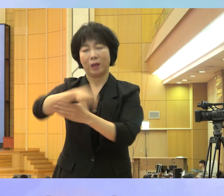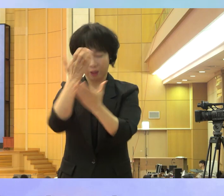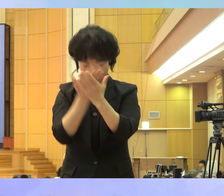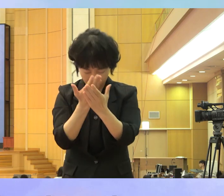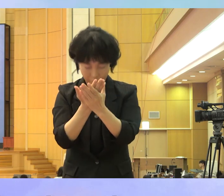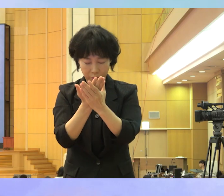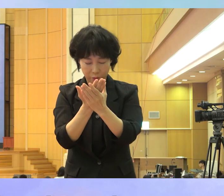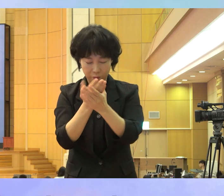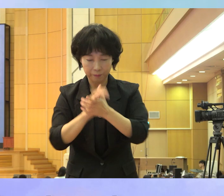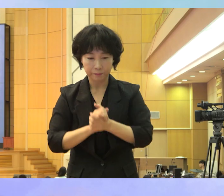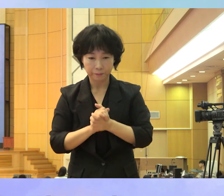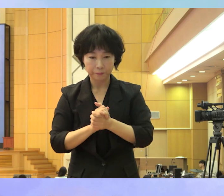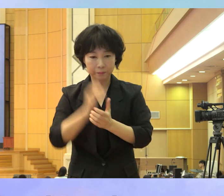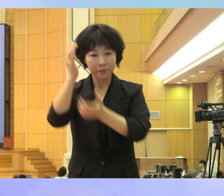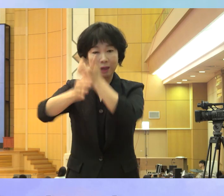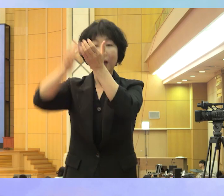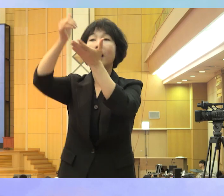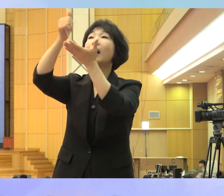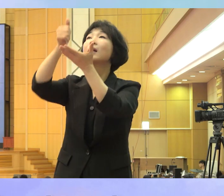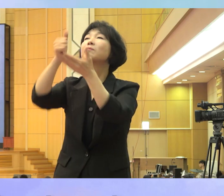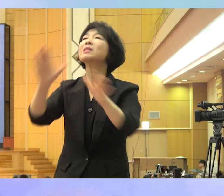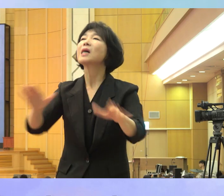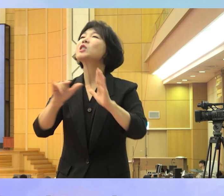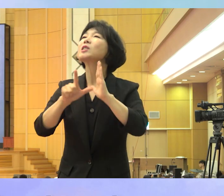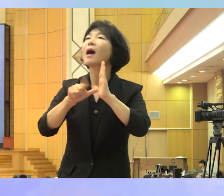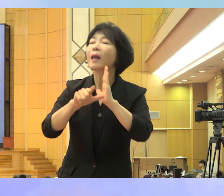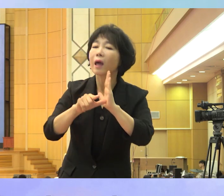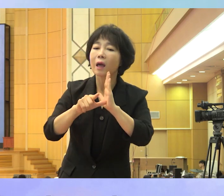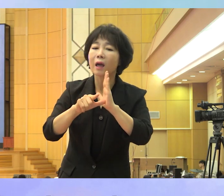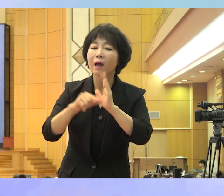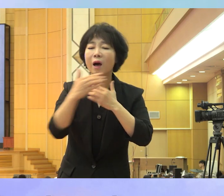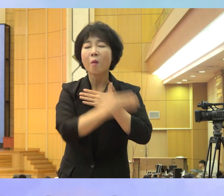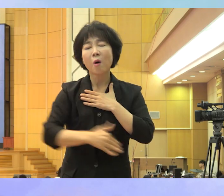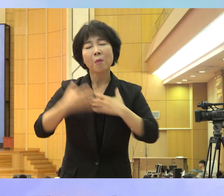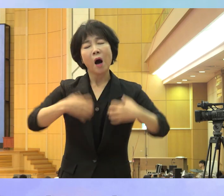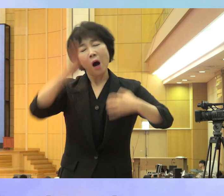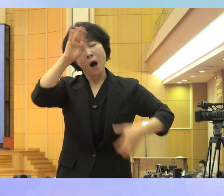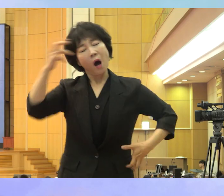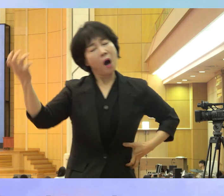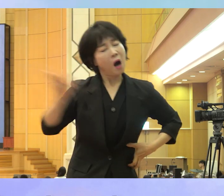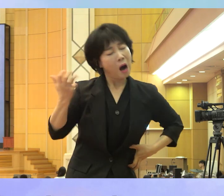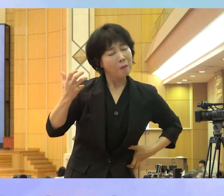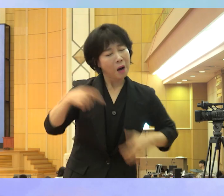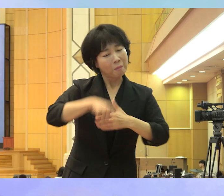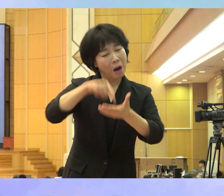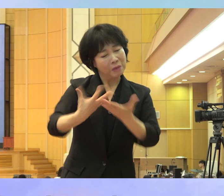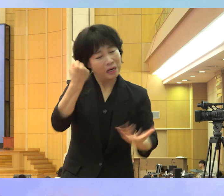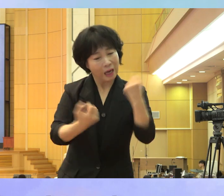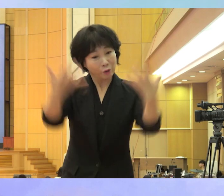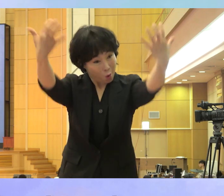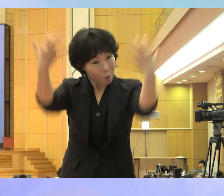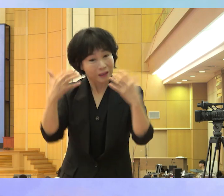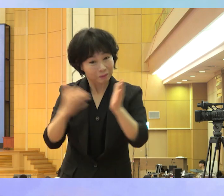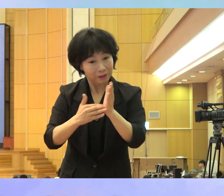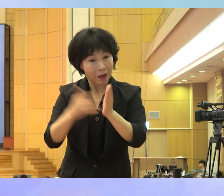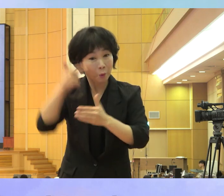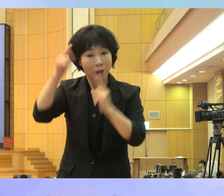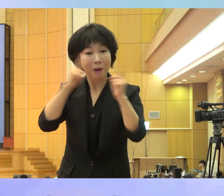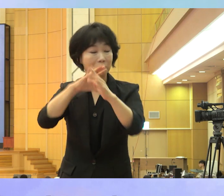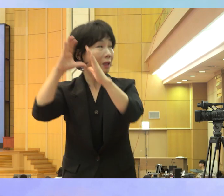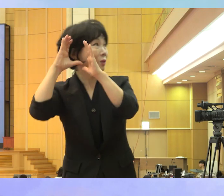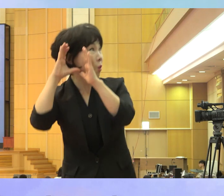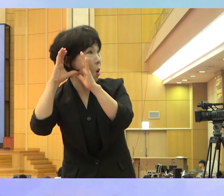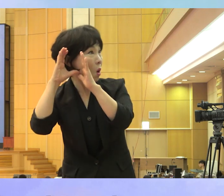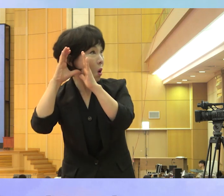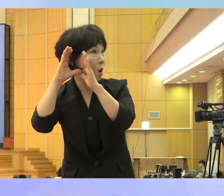주시옵시며, 하나님, 이 시간도 아픈 몸과 마음을 갖고 주님 앞에 나왔습니다. 목자의 말씀을